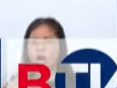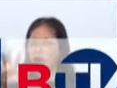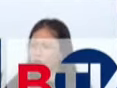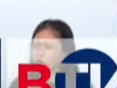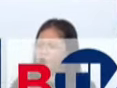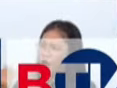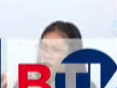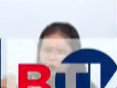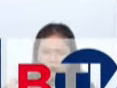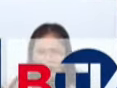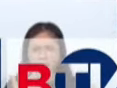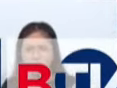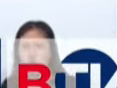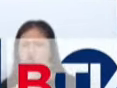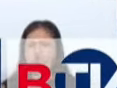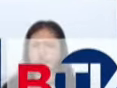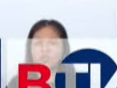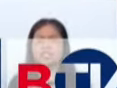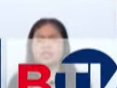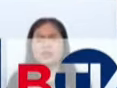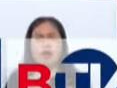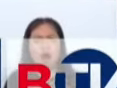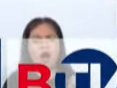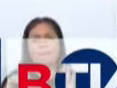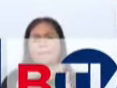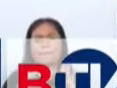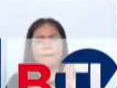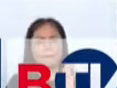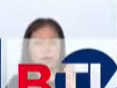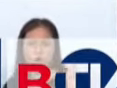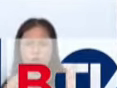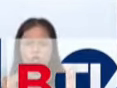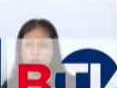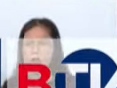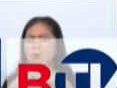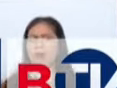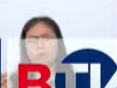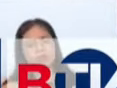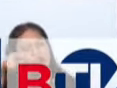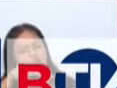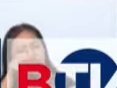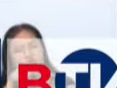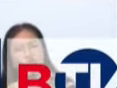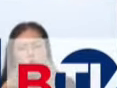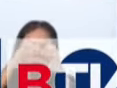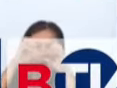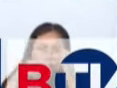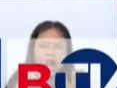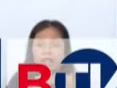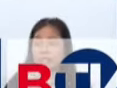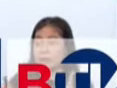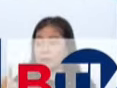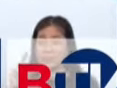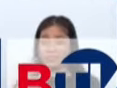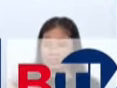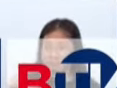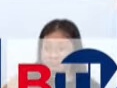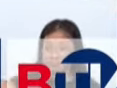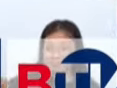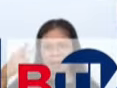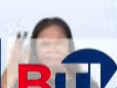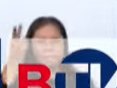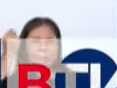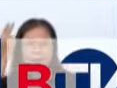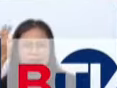menceritakan agenda kita semua orang bisa baca di Google tentang apa yang kita kerjakan tapi kalau kita menjangkau pemimpin-pemimpin